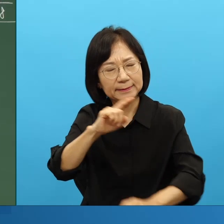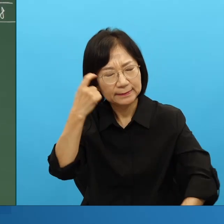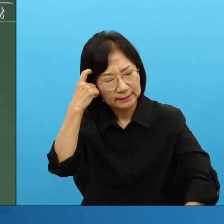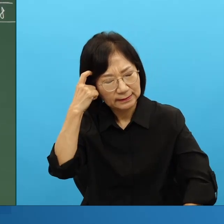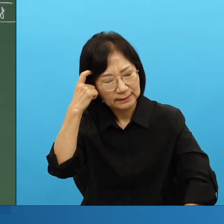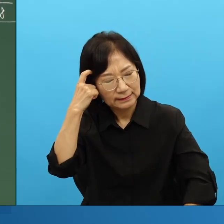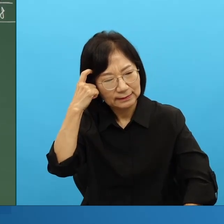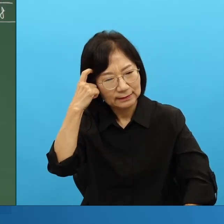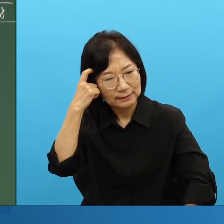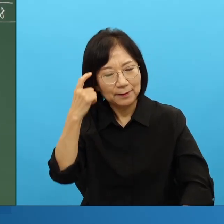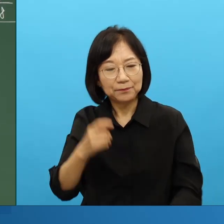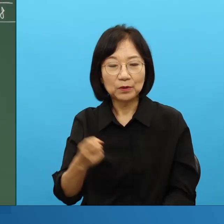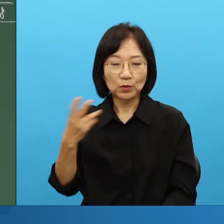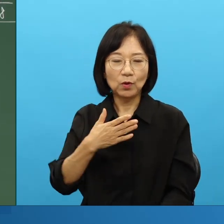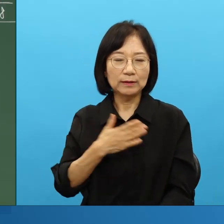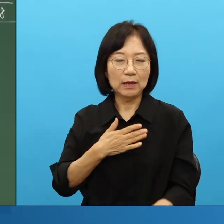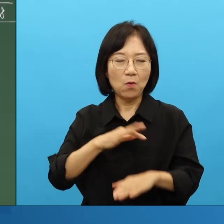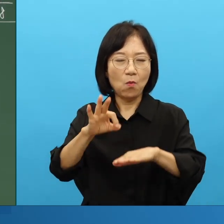가능하면 내가 오래하고.